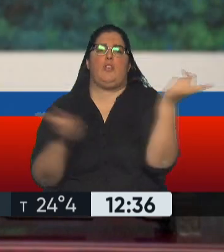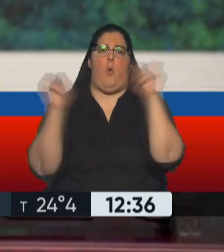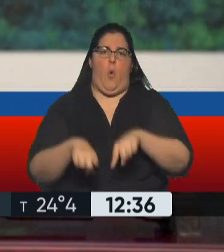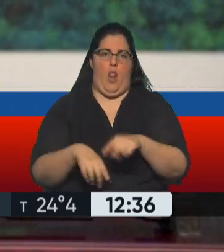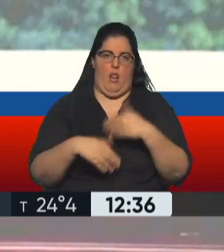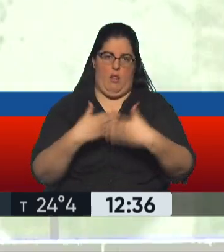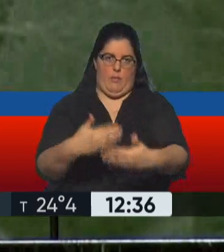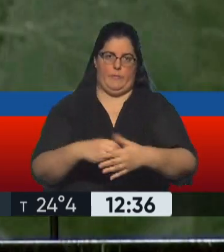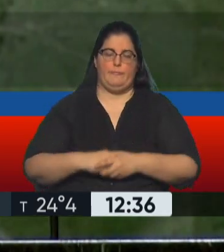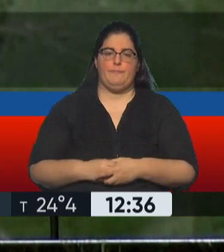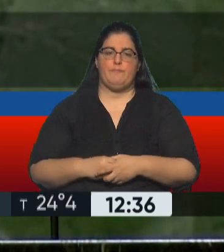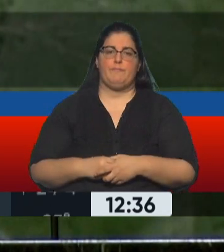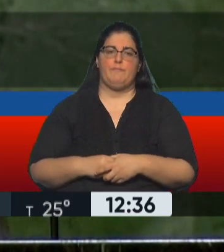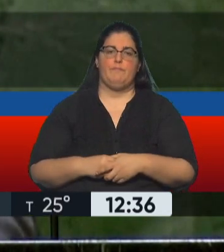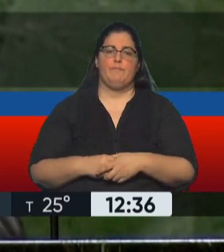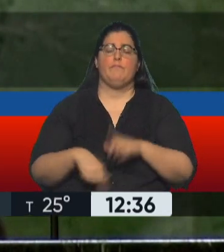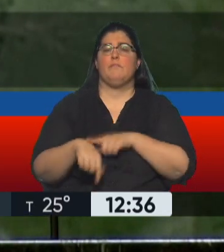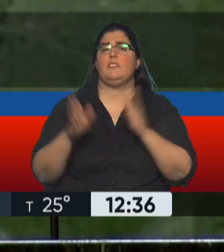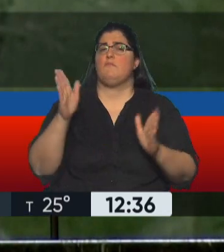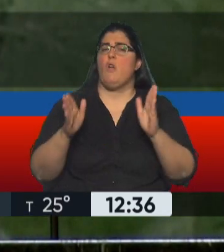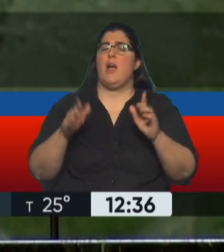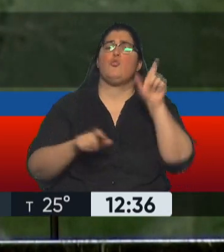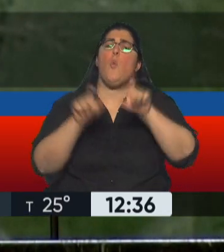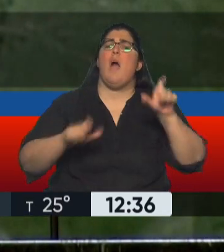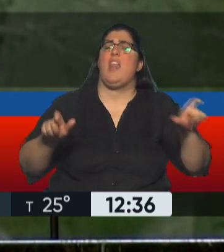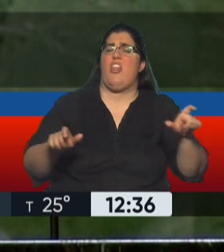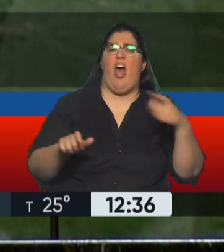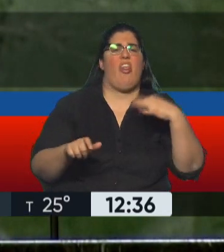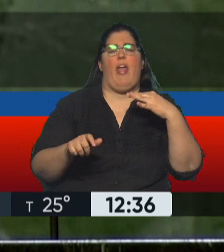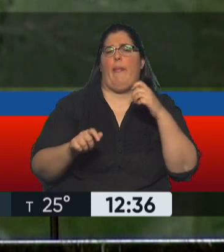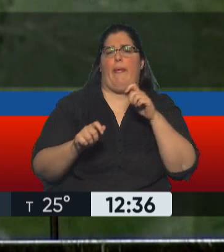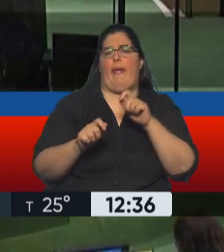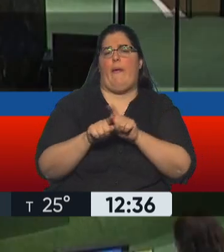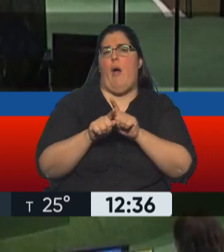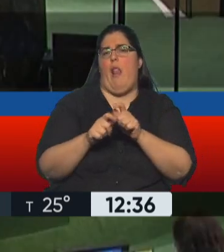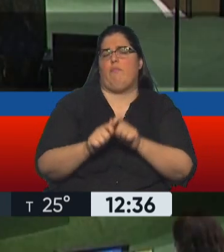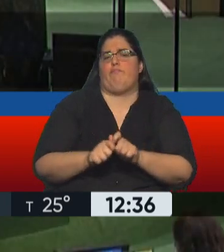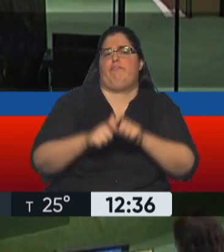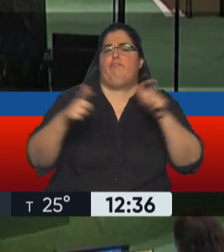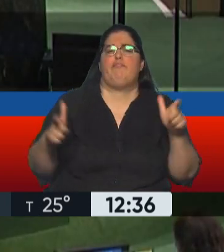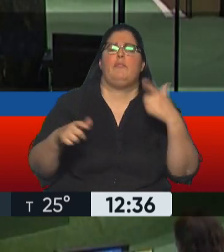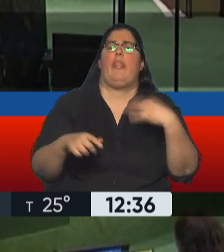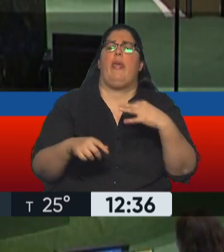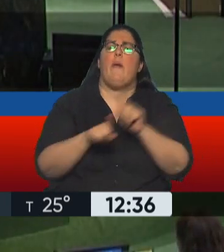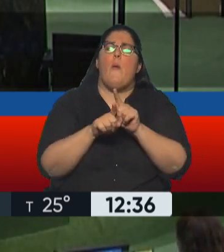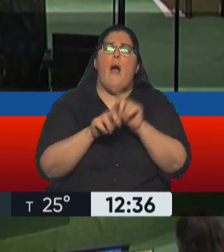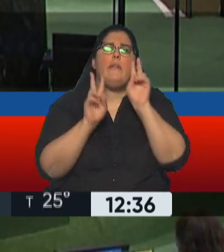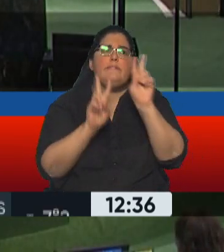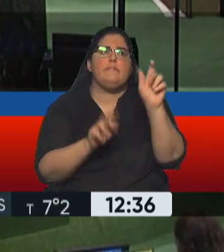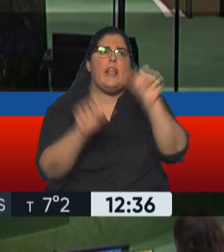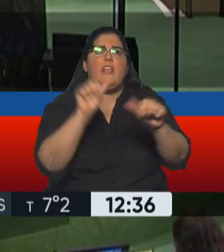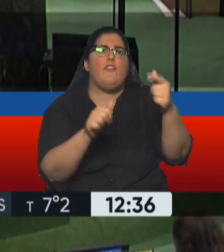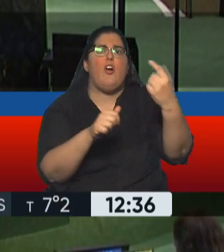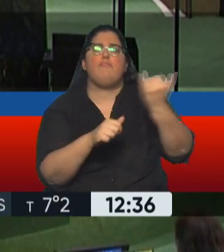展。 It's time for humanity to grow up. It's time for us to listen to the warnings of the scientists.